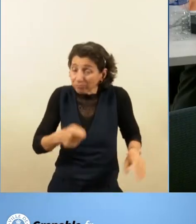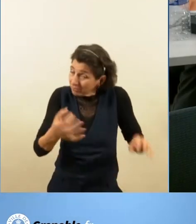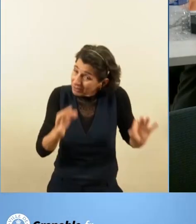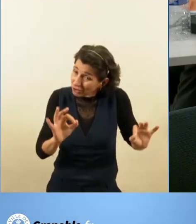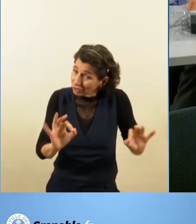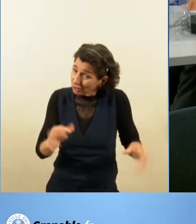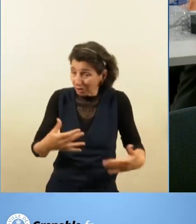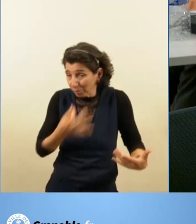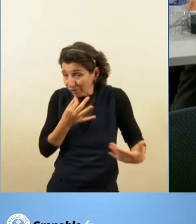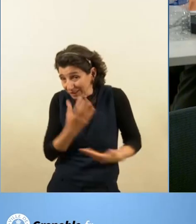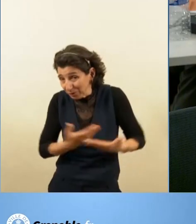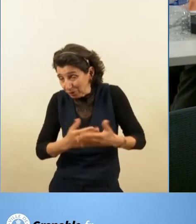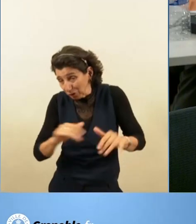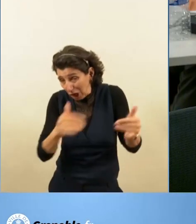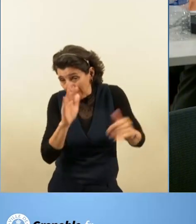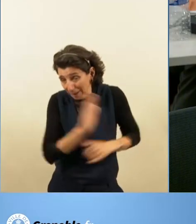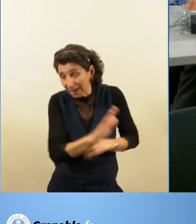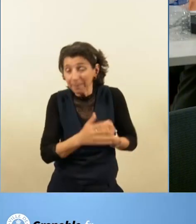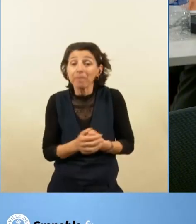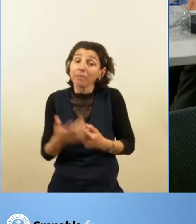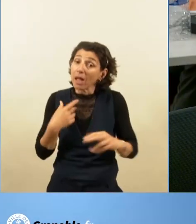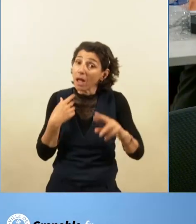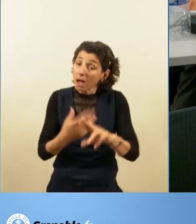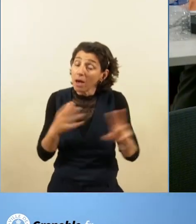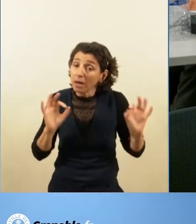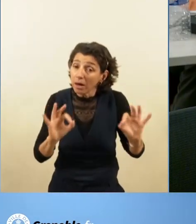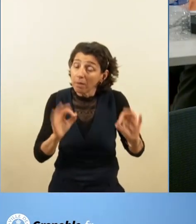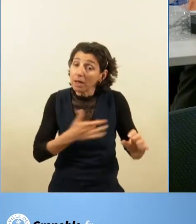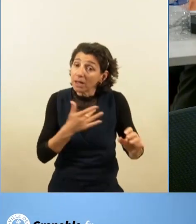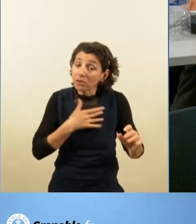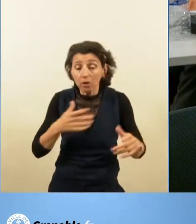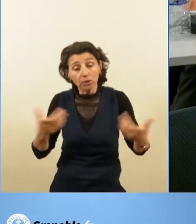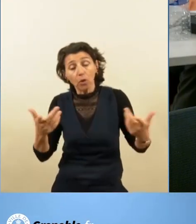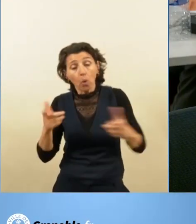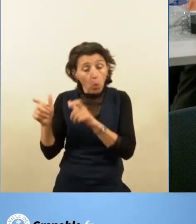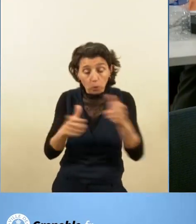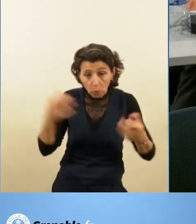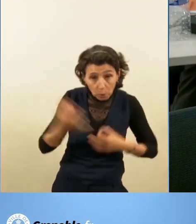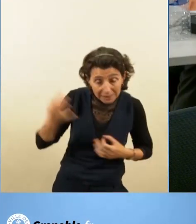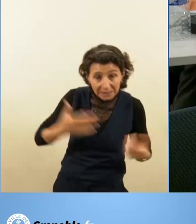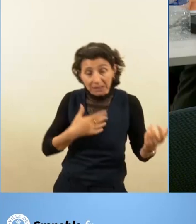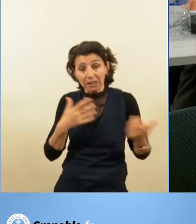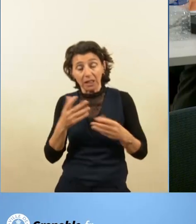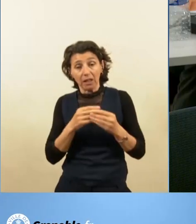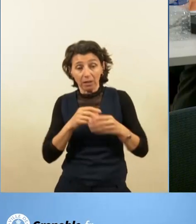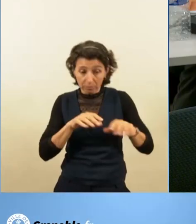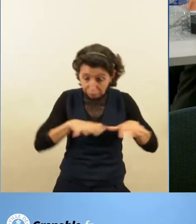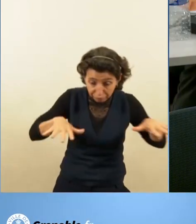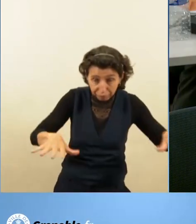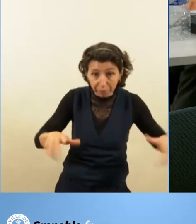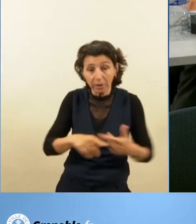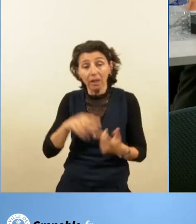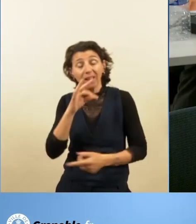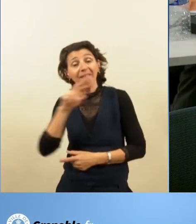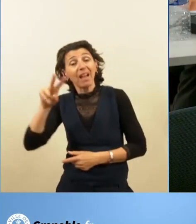intéressantes le déploiement effectif du contrôle automatisé le passage de la TVA sur les transports tels que le train ou le vélo